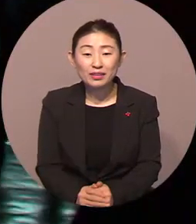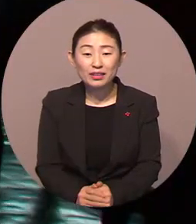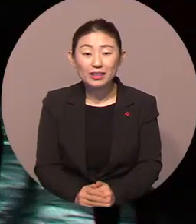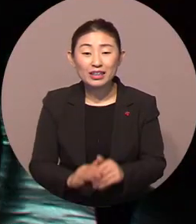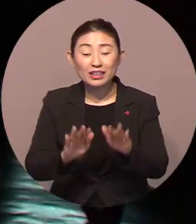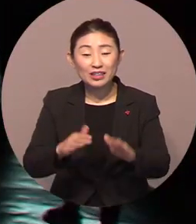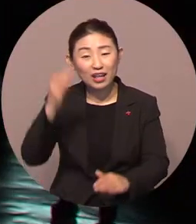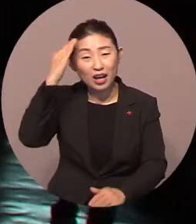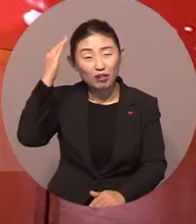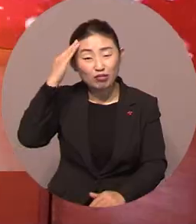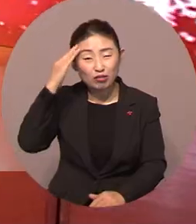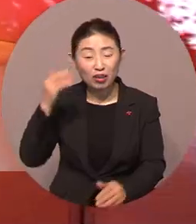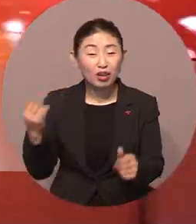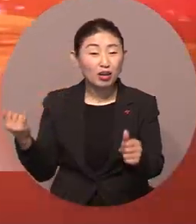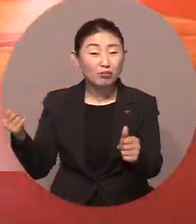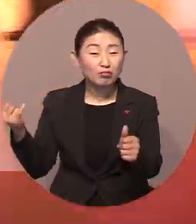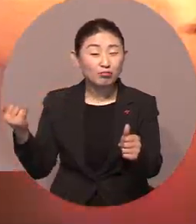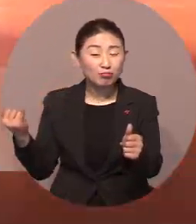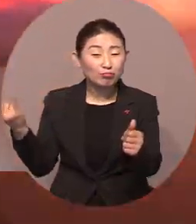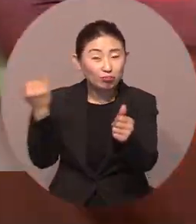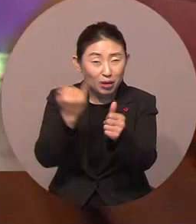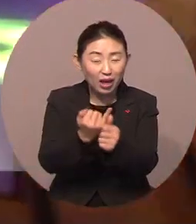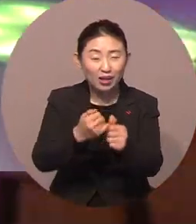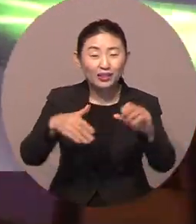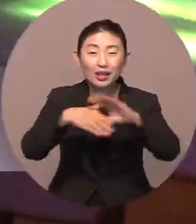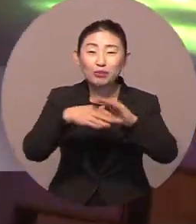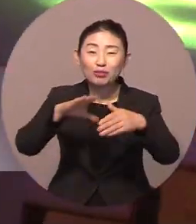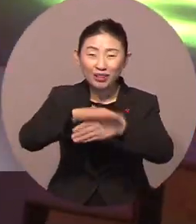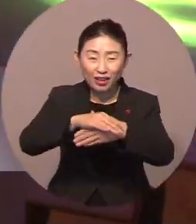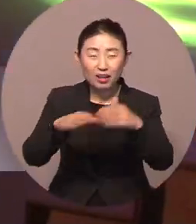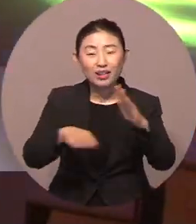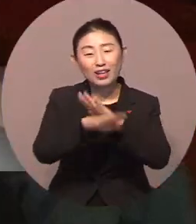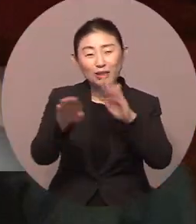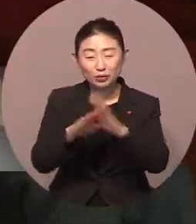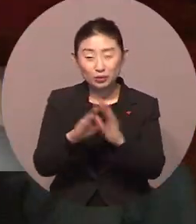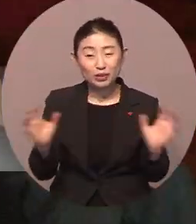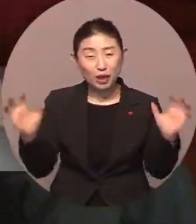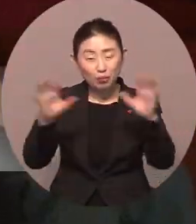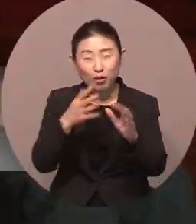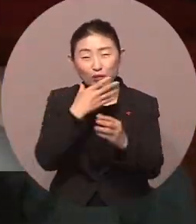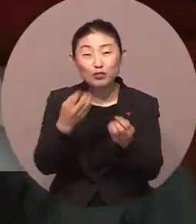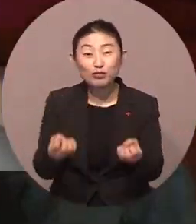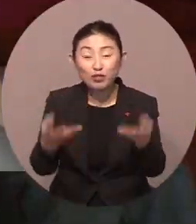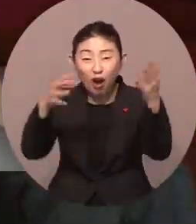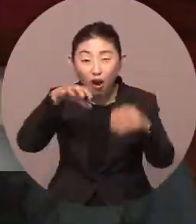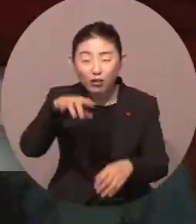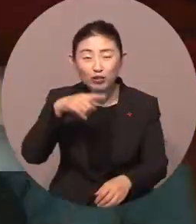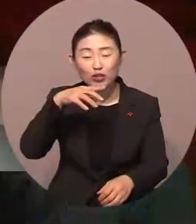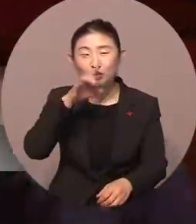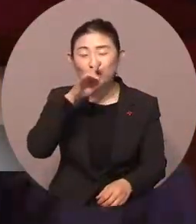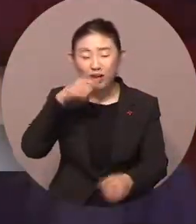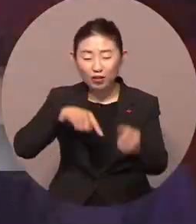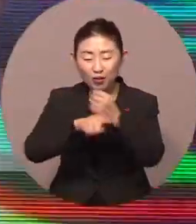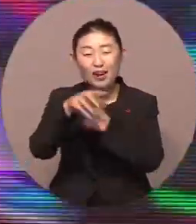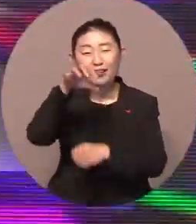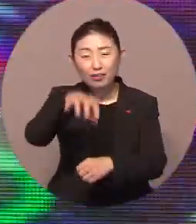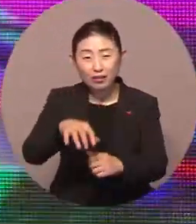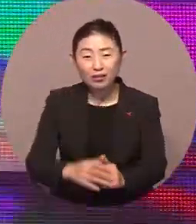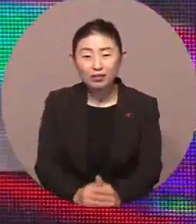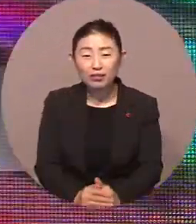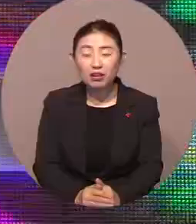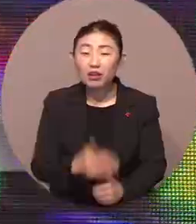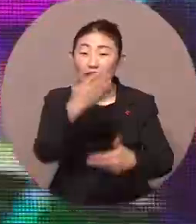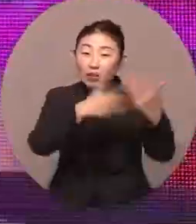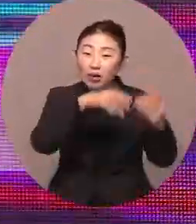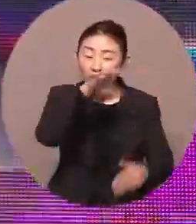낯선 한국에서 다문화 가족들도 성탄절의 기쁨을 함께 누리는 축제가 국립중앙과학관에서 펼쳐졌고